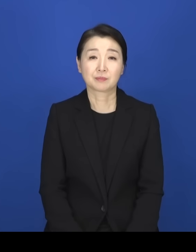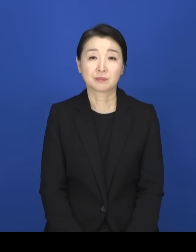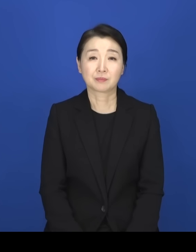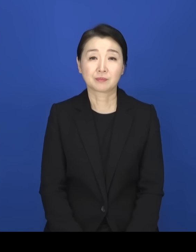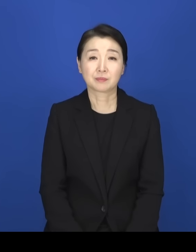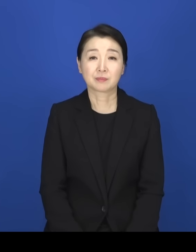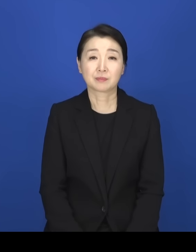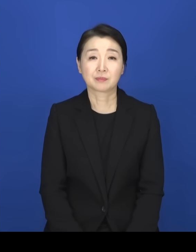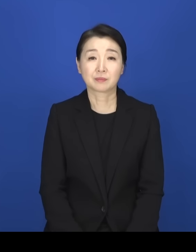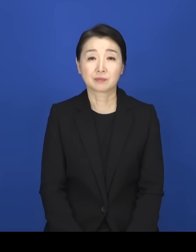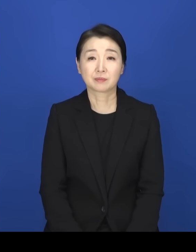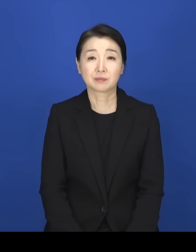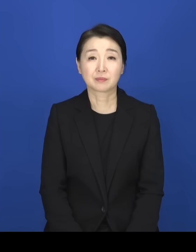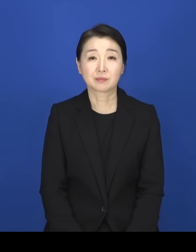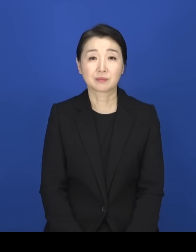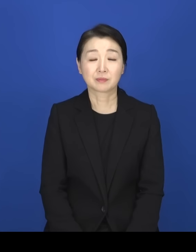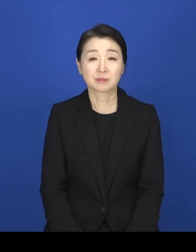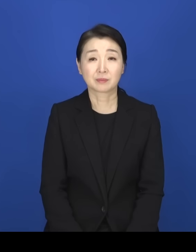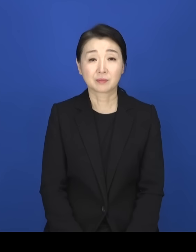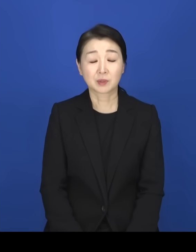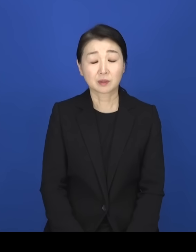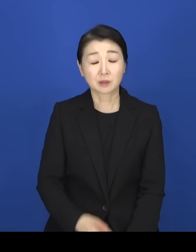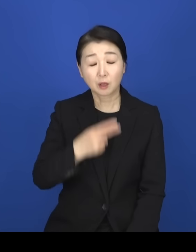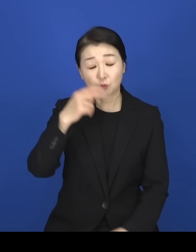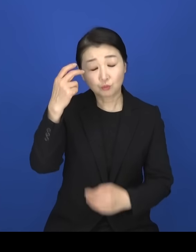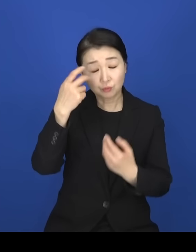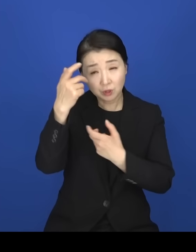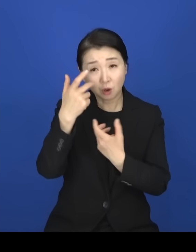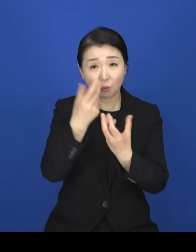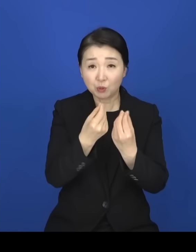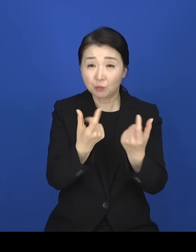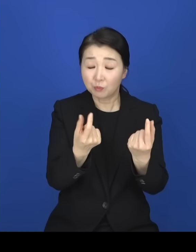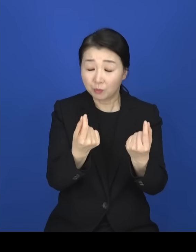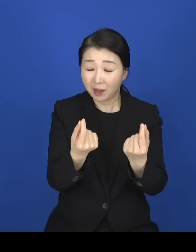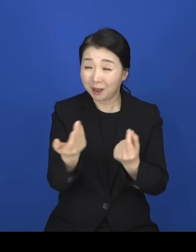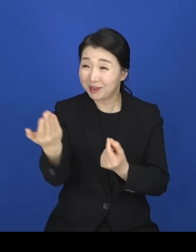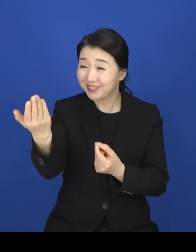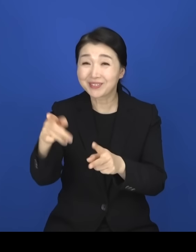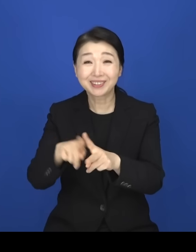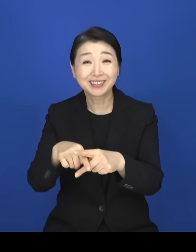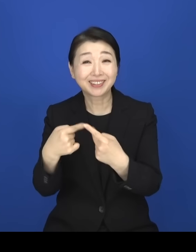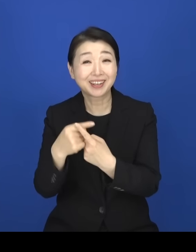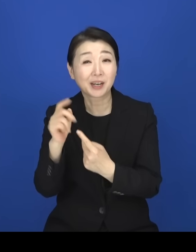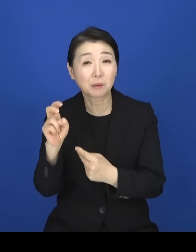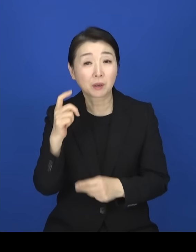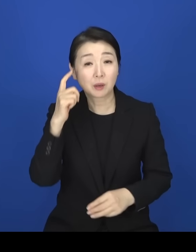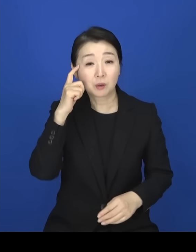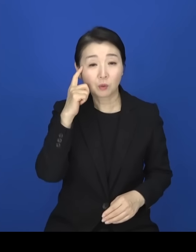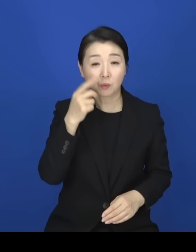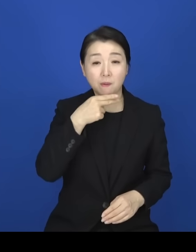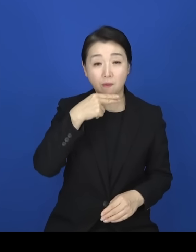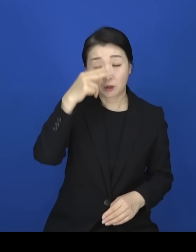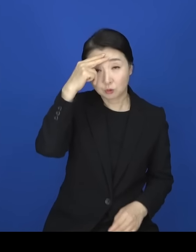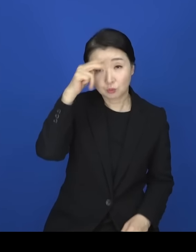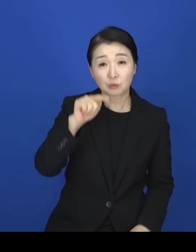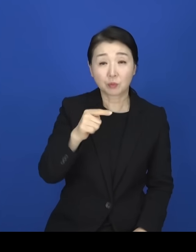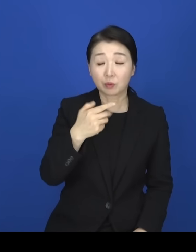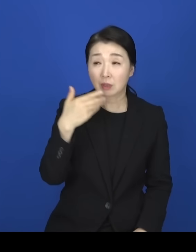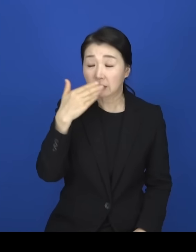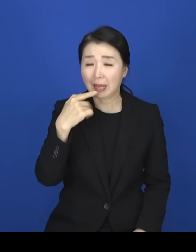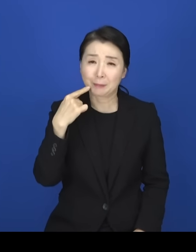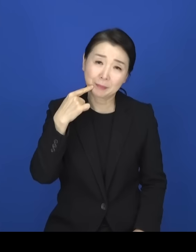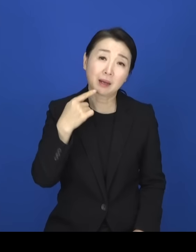성령님에 그래요, 대해서, 그래요. 말씀에 대해서. 저는 그게 조금 아마 선배님도 많이 이해하실 거라고 생각하는 게 예. 이게 술도